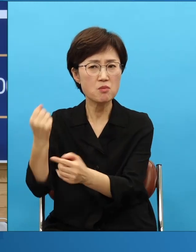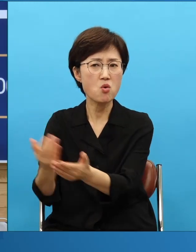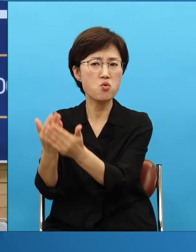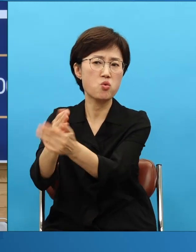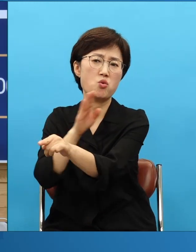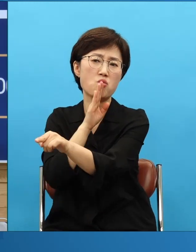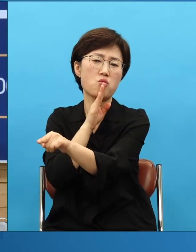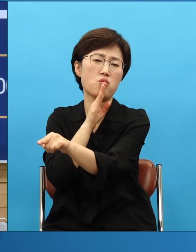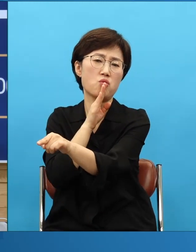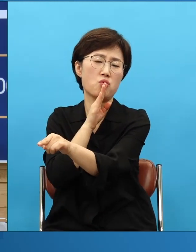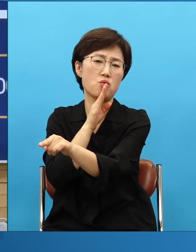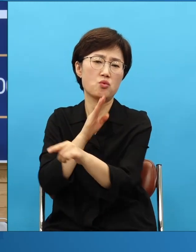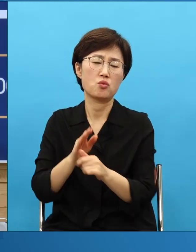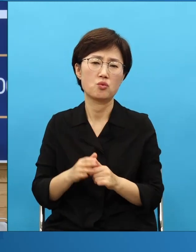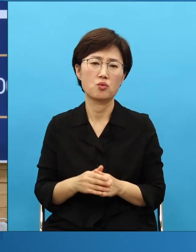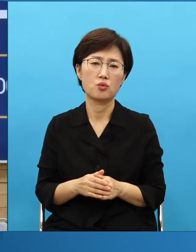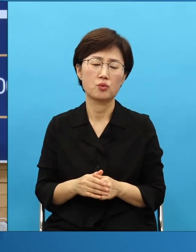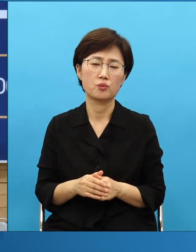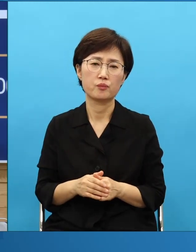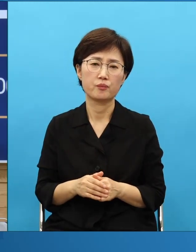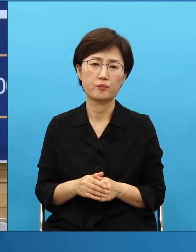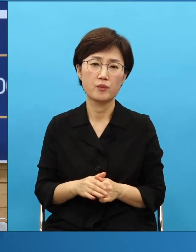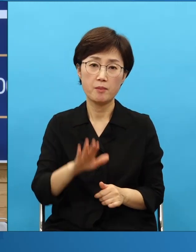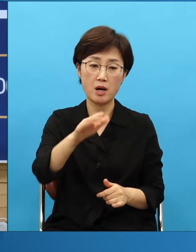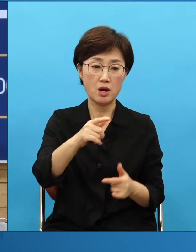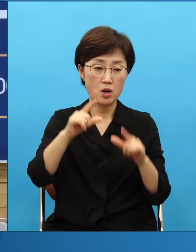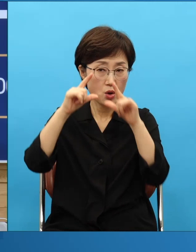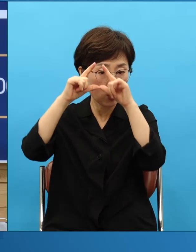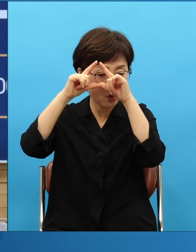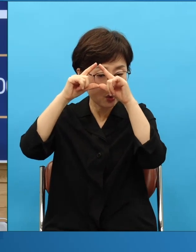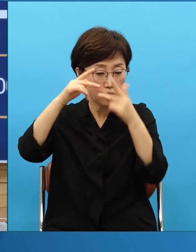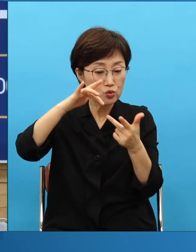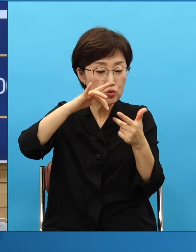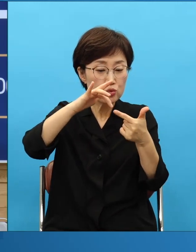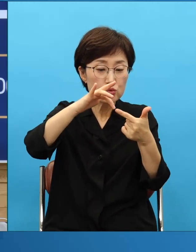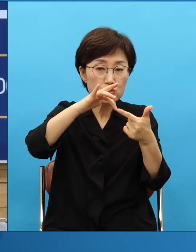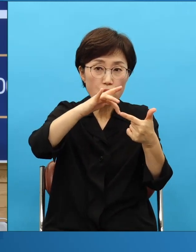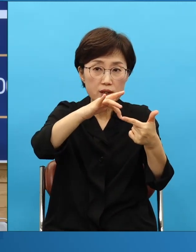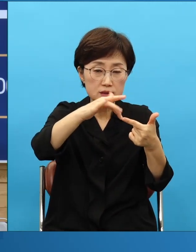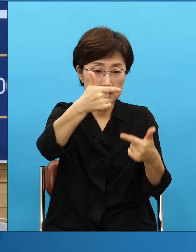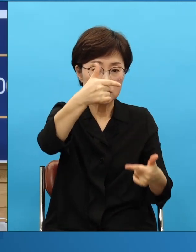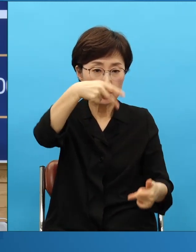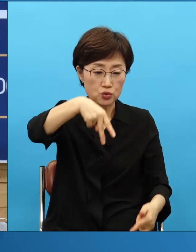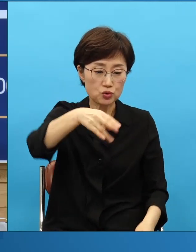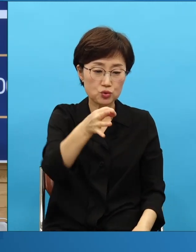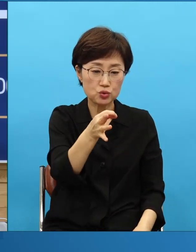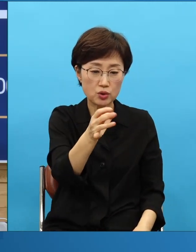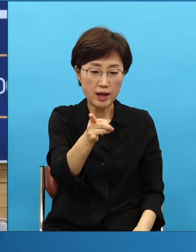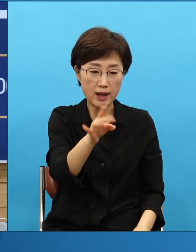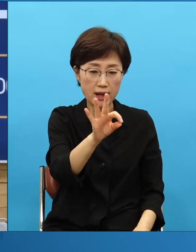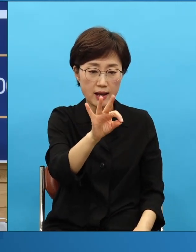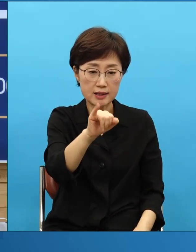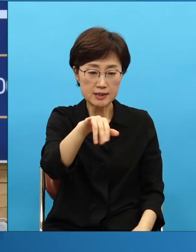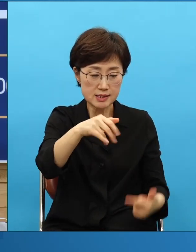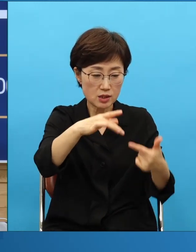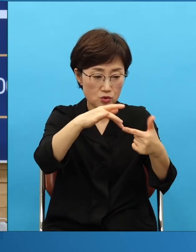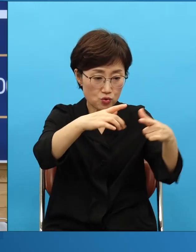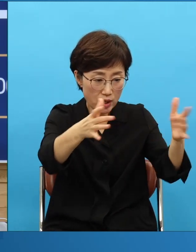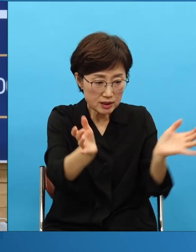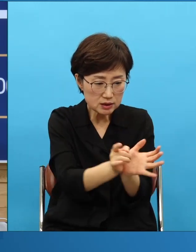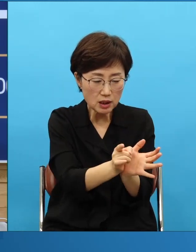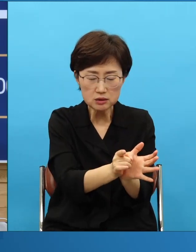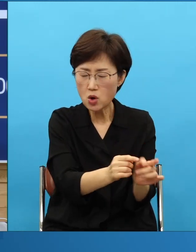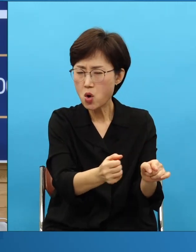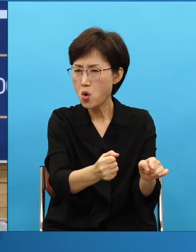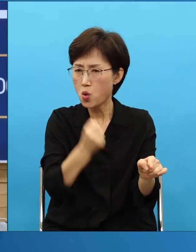away to the Nephilim, to the three organizations. 아니 뉴 에이지 운동하고 있는 빌 게이츠가 어마어마한 걸 만들어내버렸잖아요. Bill Gates made something tremendous. He